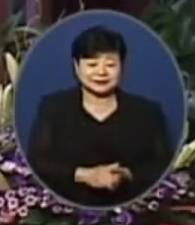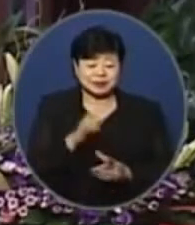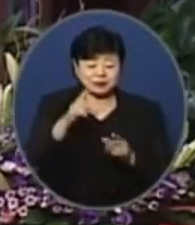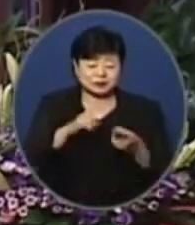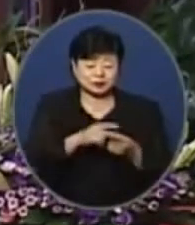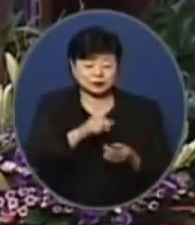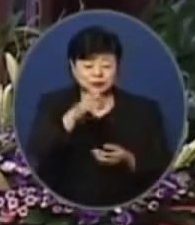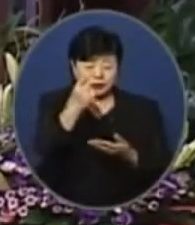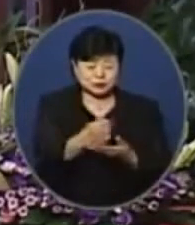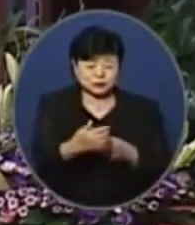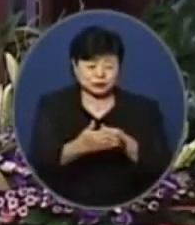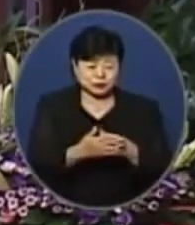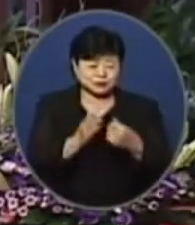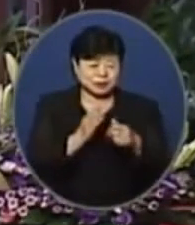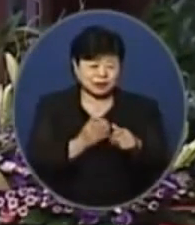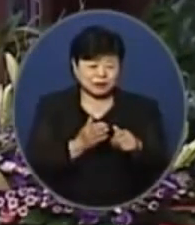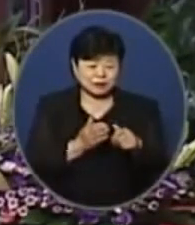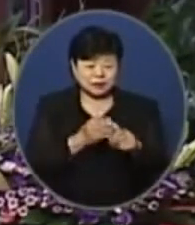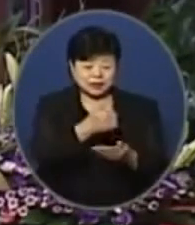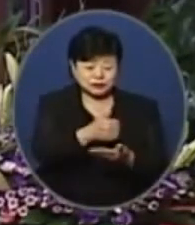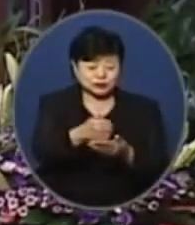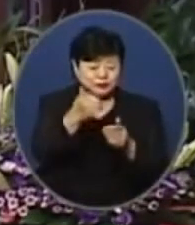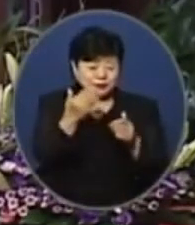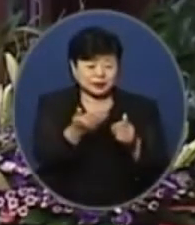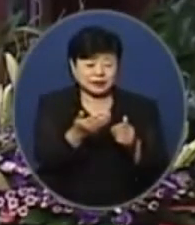모습 이대로 주 앞에 나와 주의 도우심을 간구하며 주님께